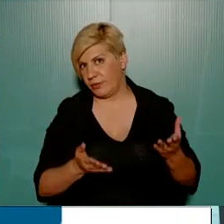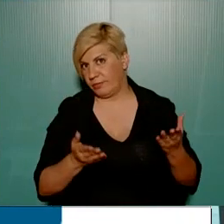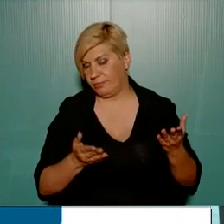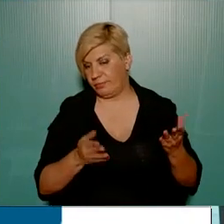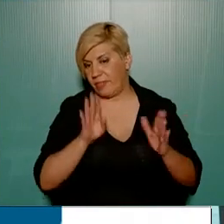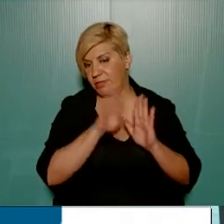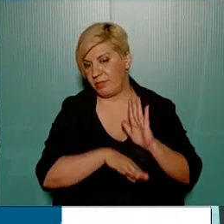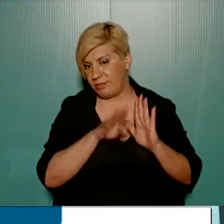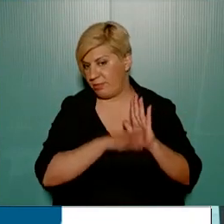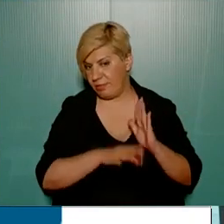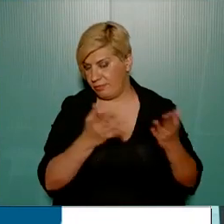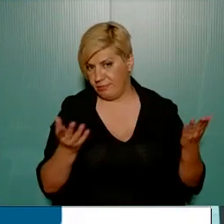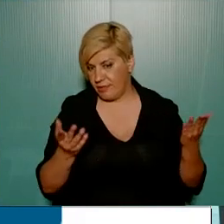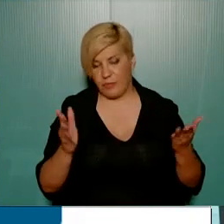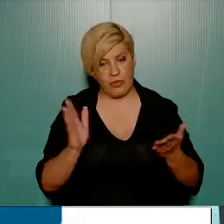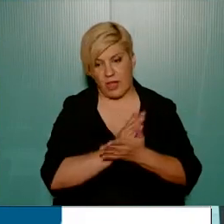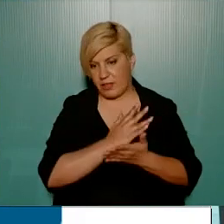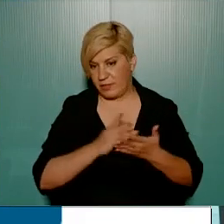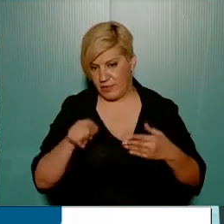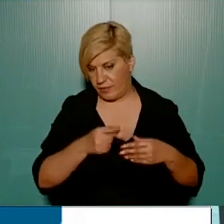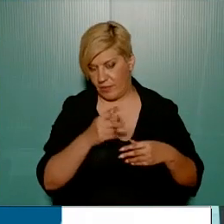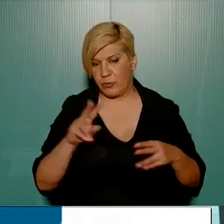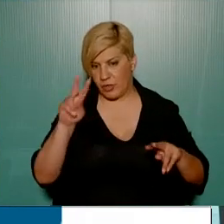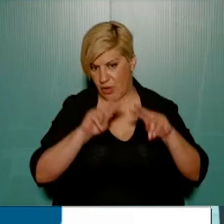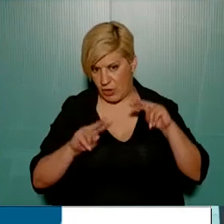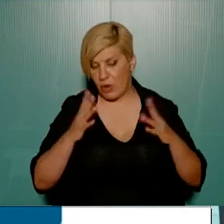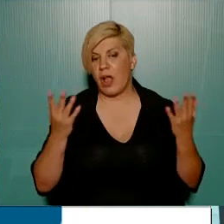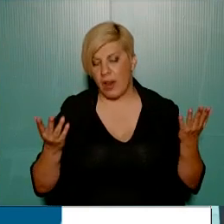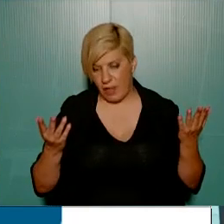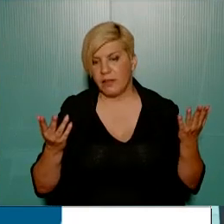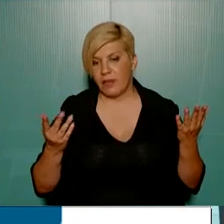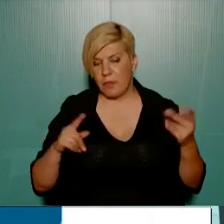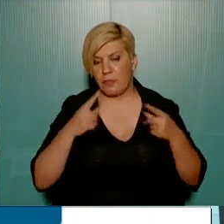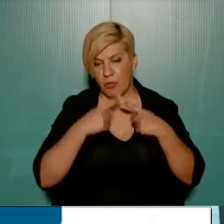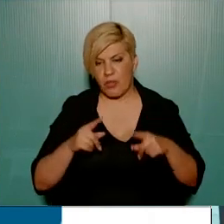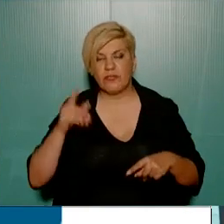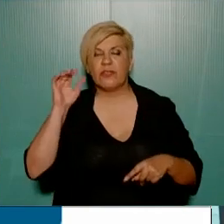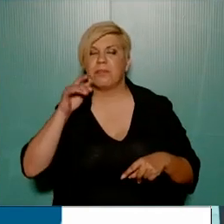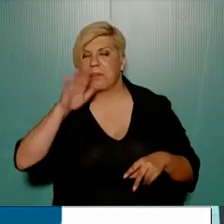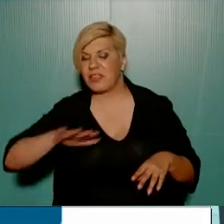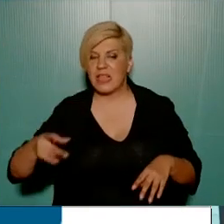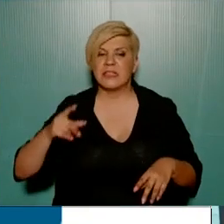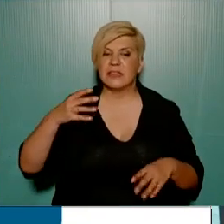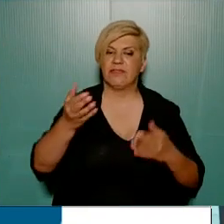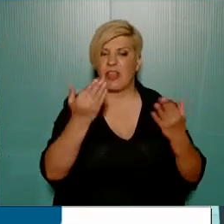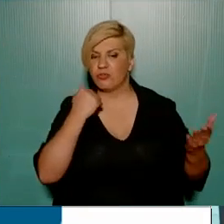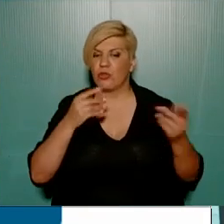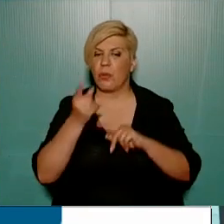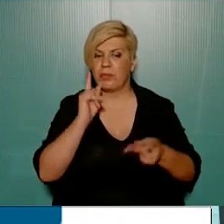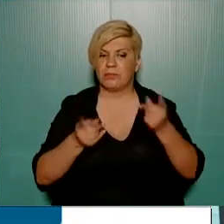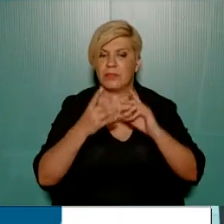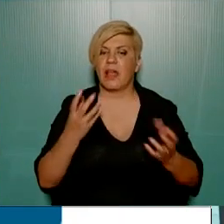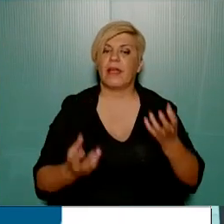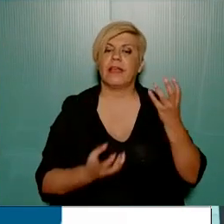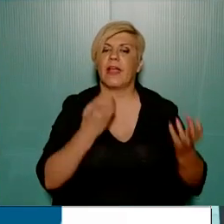Απαξιώνεται συνεχώς, δεν καταστρέφεται μόνο από τον καιρό γιατί είναι στεγασμένο, αλλά από διάφορους ασυνείδητους που ξυλώνουν κομμάτια και τα